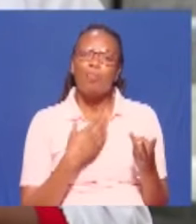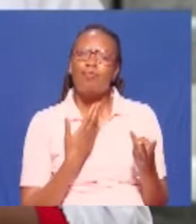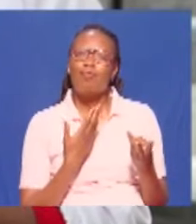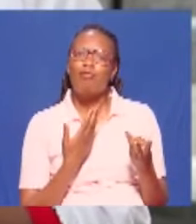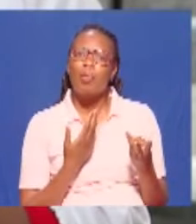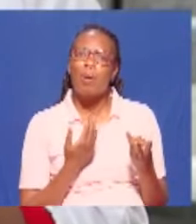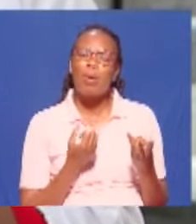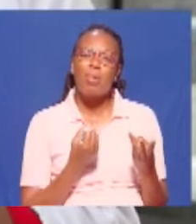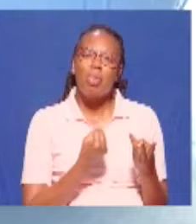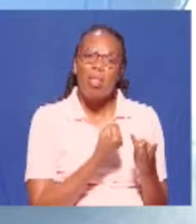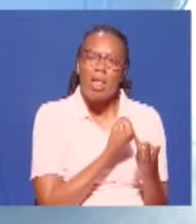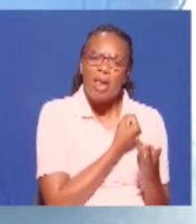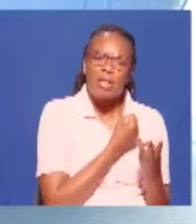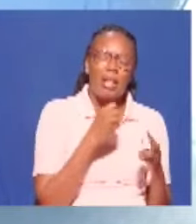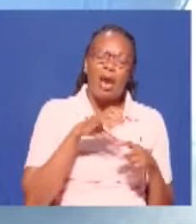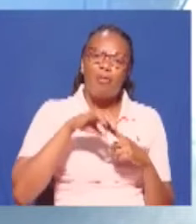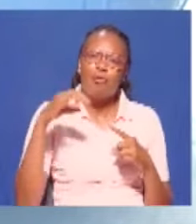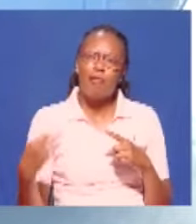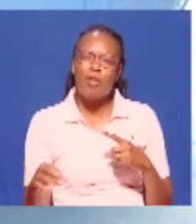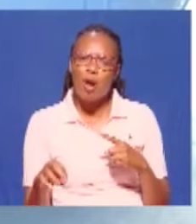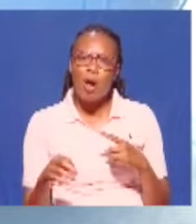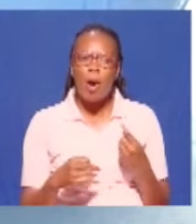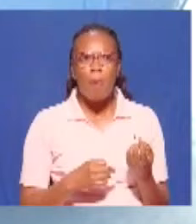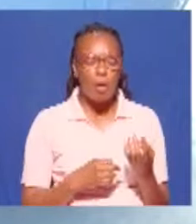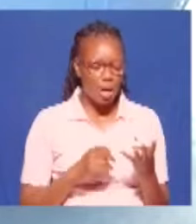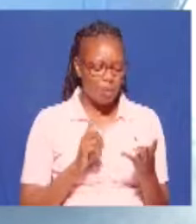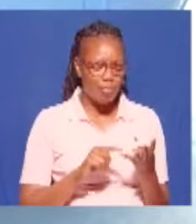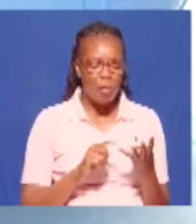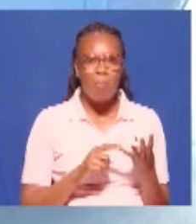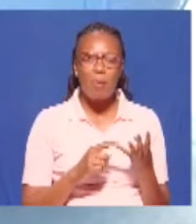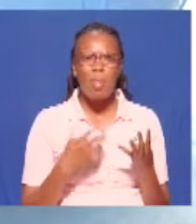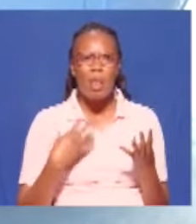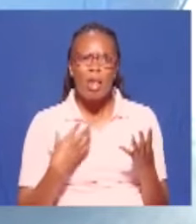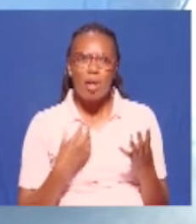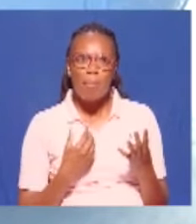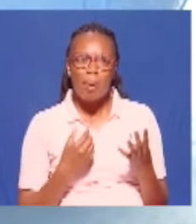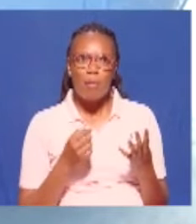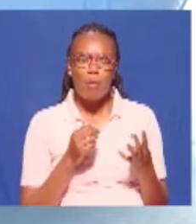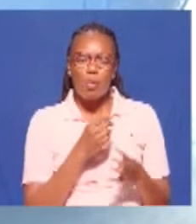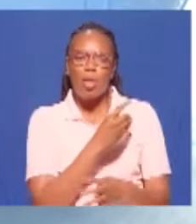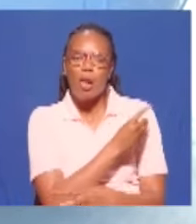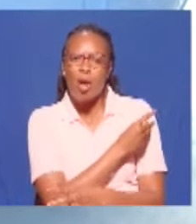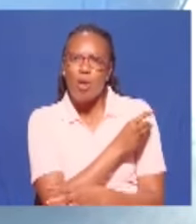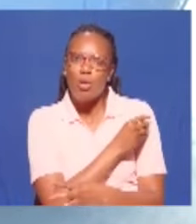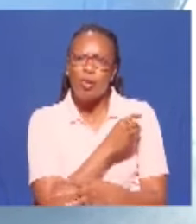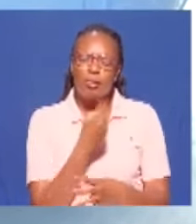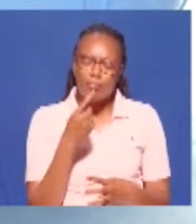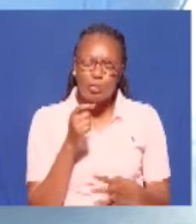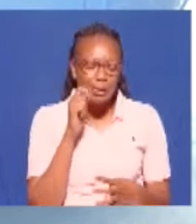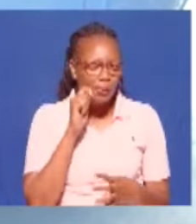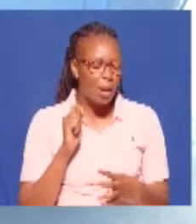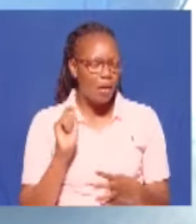watu wenye kula nyama by choice, watu wenye kula nyama because they have a medical condition,